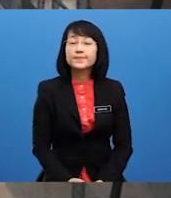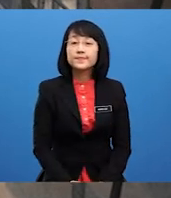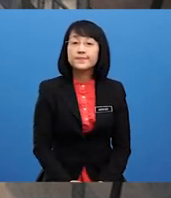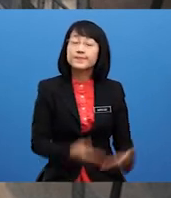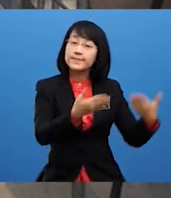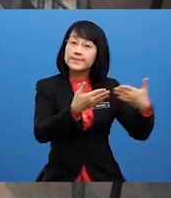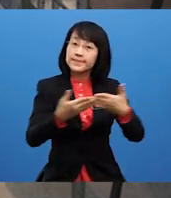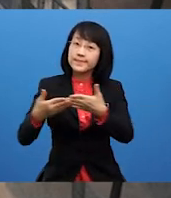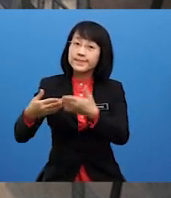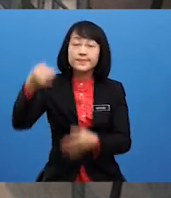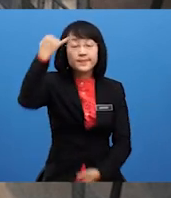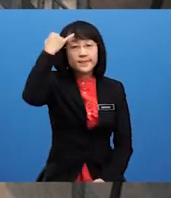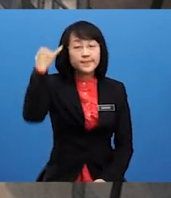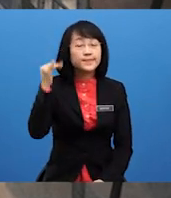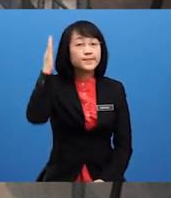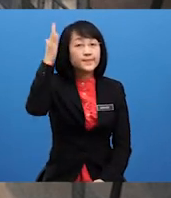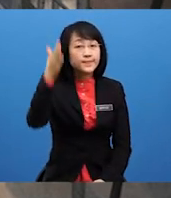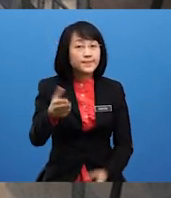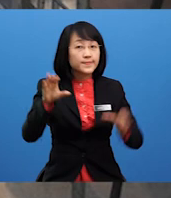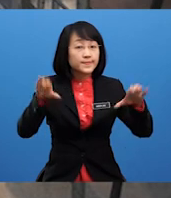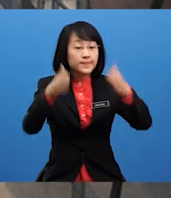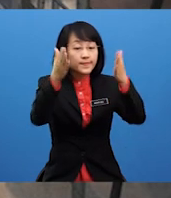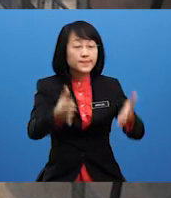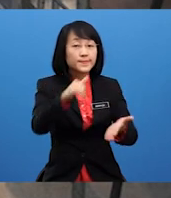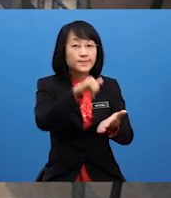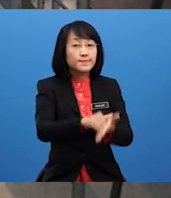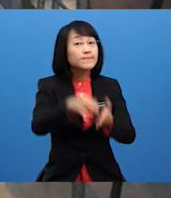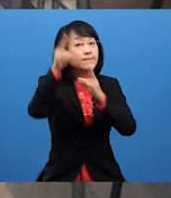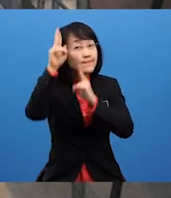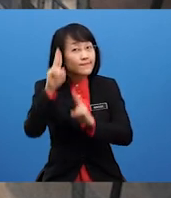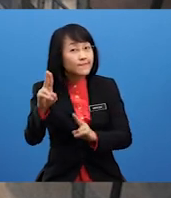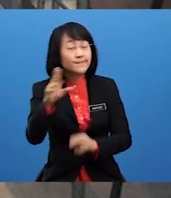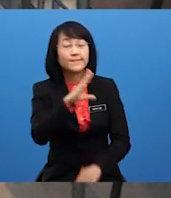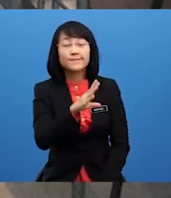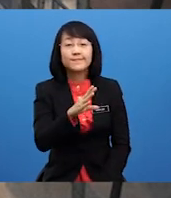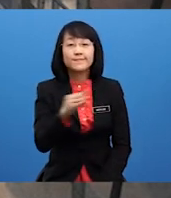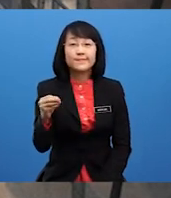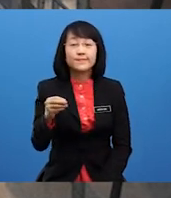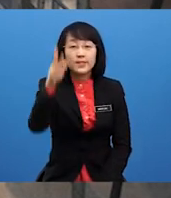Seterusnya, ilmu akan menyebabkan seseorang itu dihormati dan disanjung tinggi.